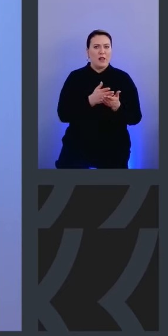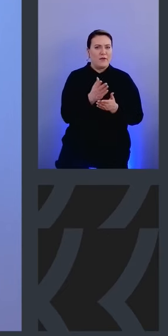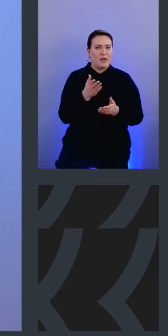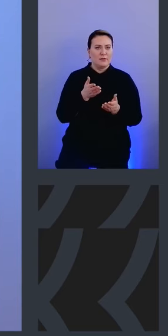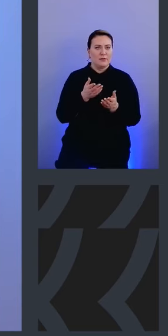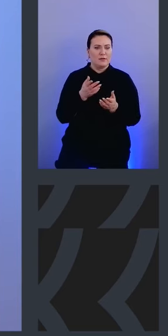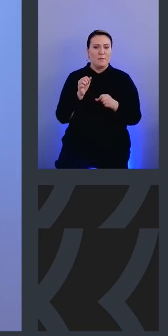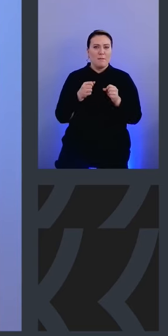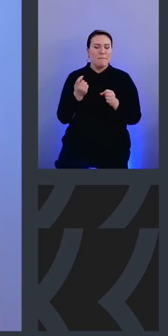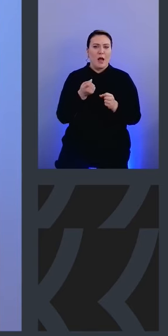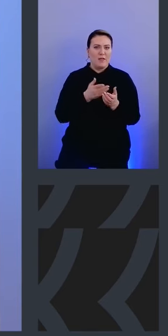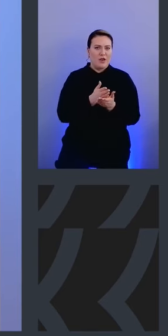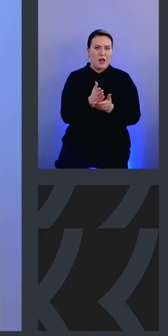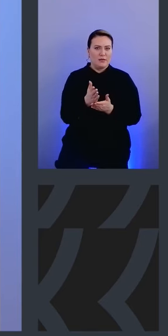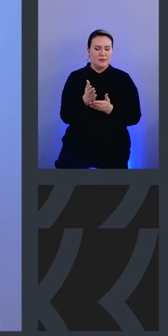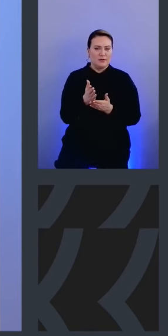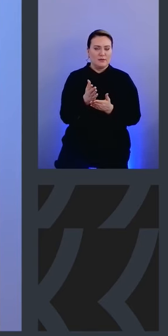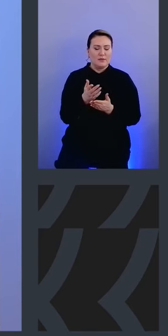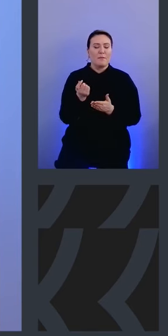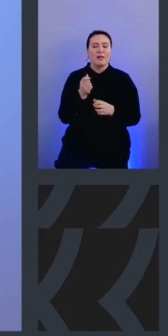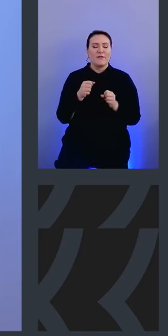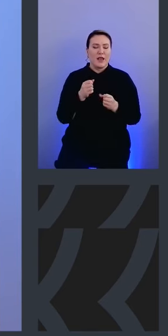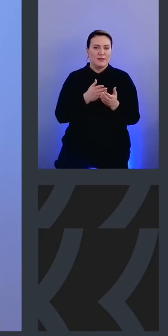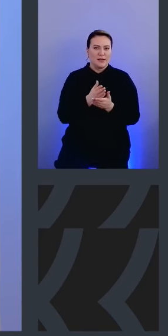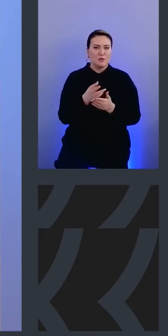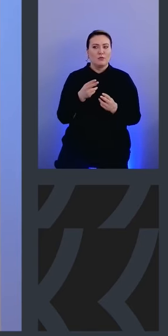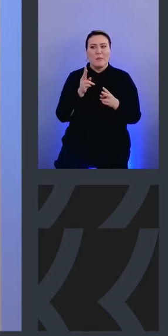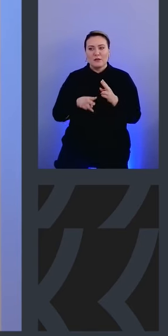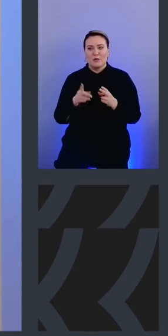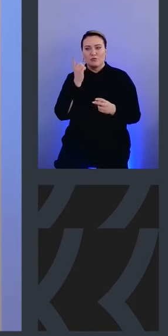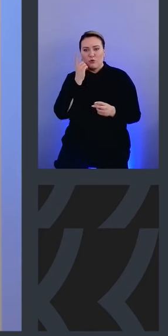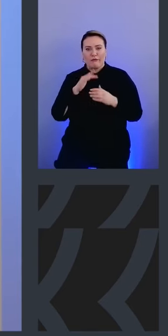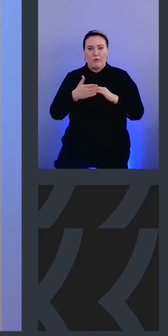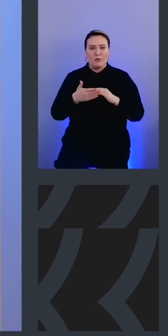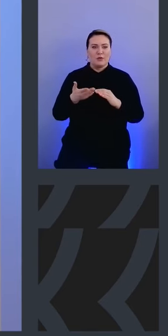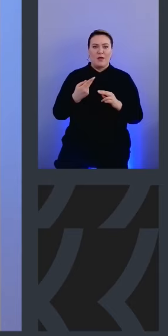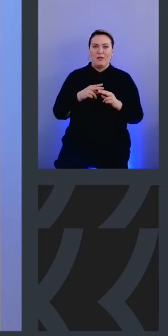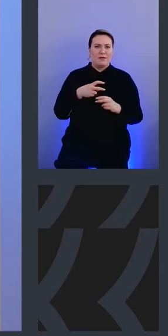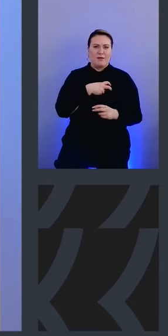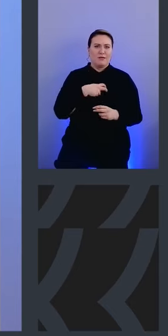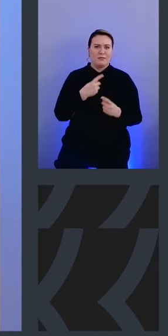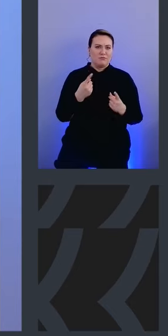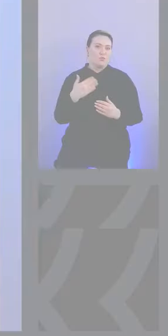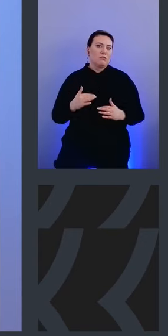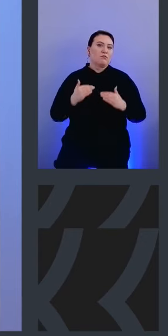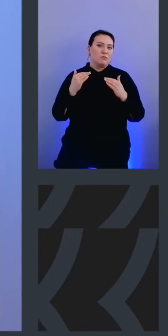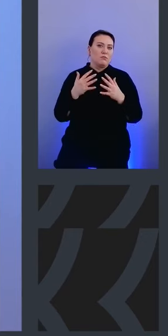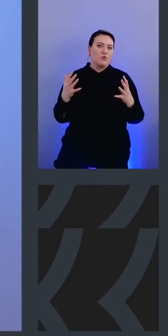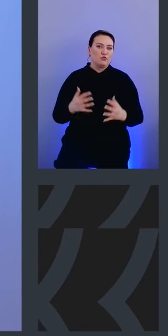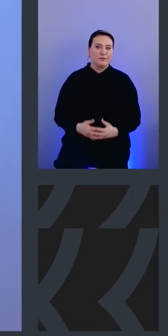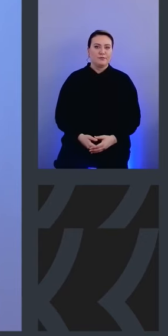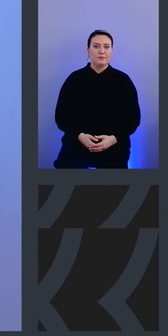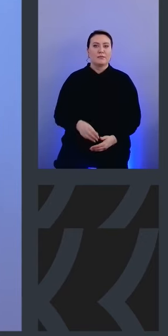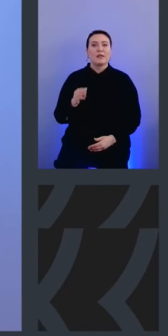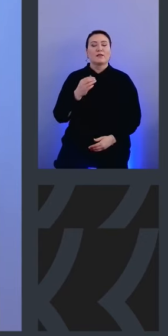Именно кража, потеря устройства, тут риски не так высоки, как брут пароля. Татьяна, спасибо